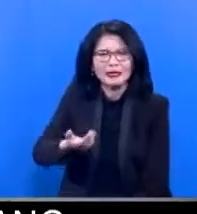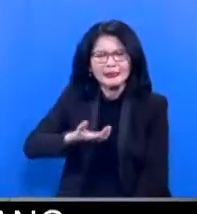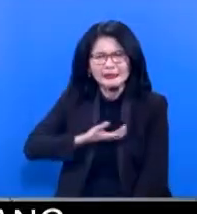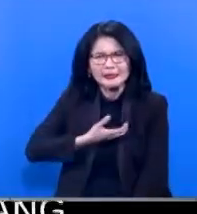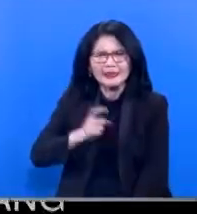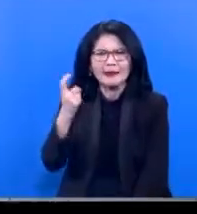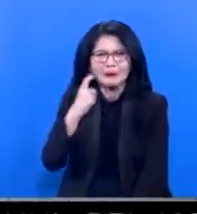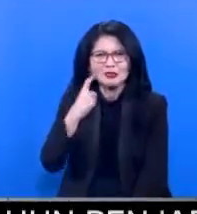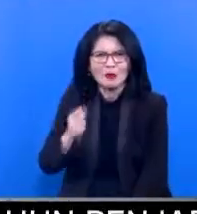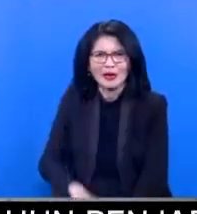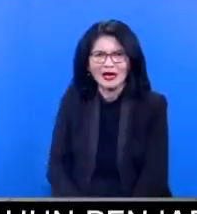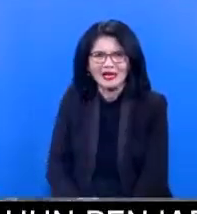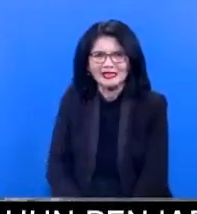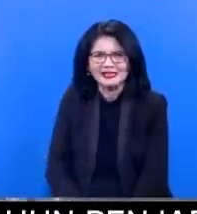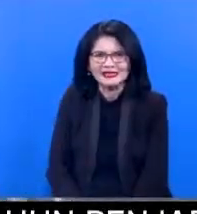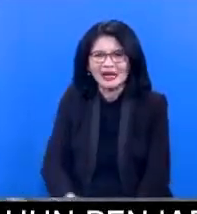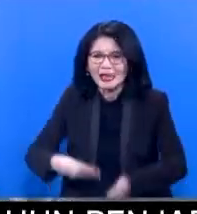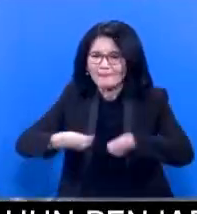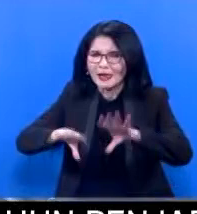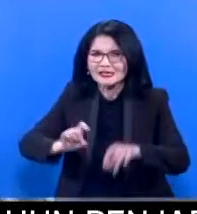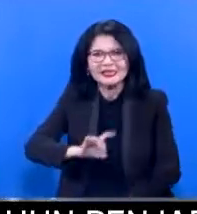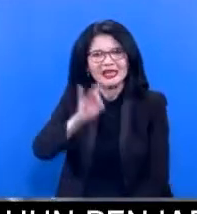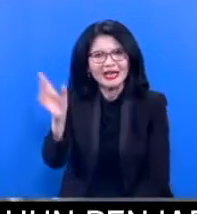bereksperimen dengan limbah plastik lain agar lebih